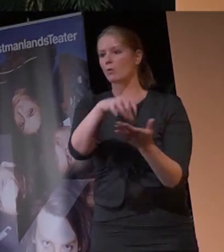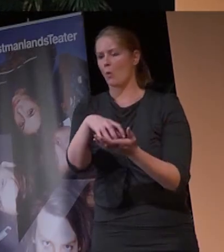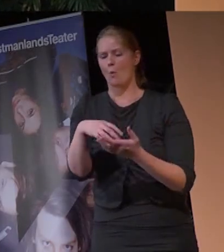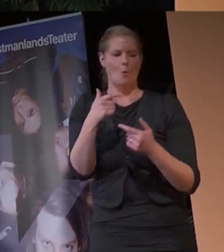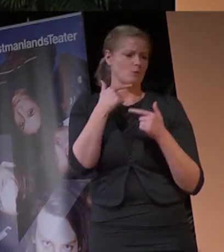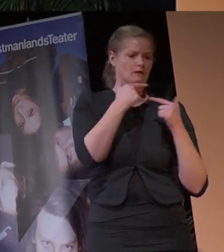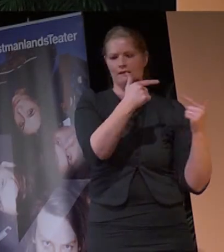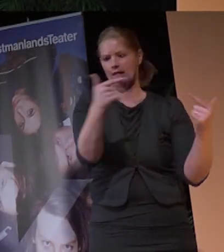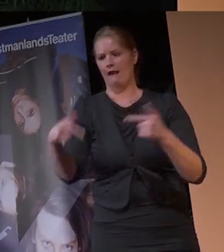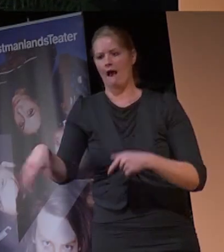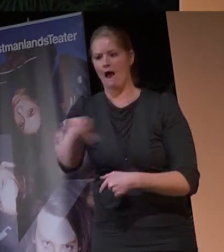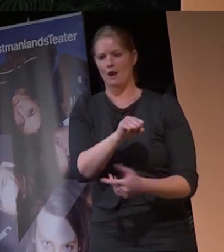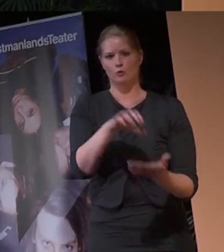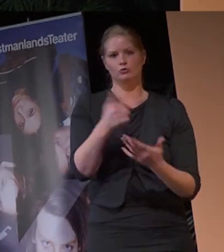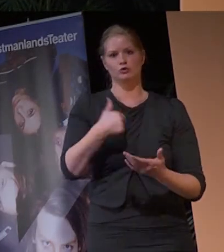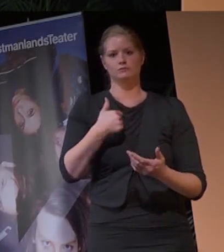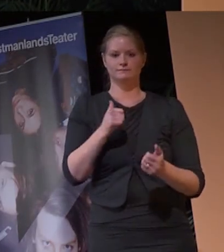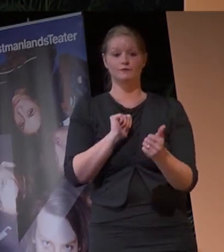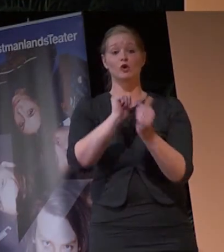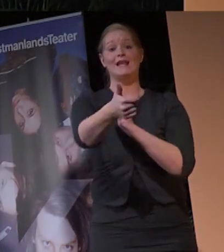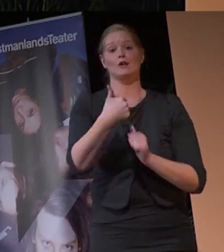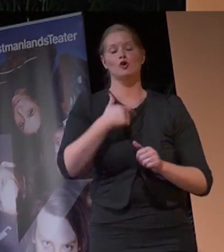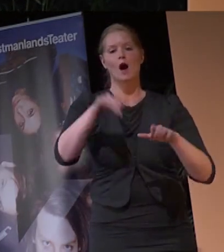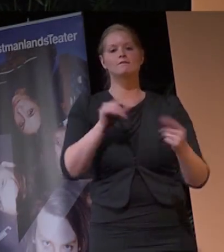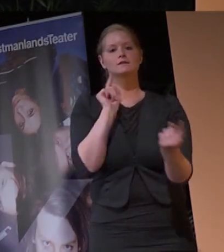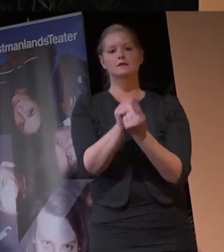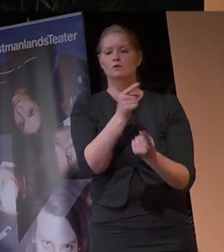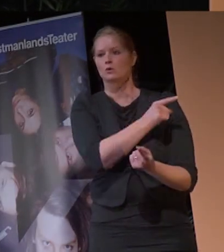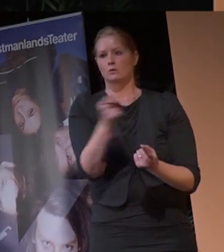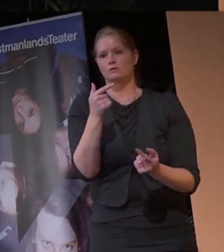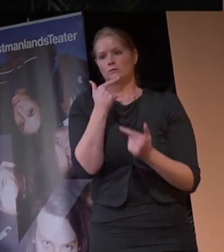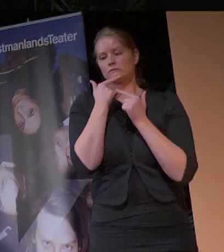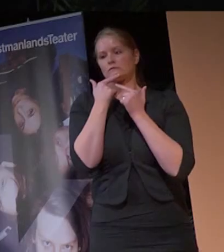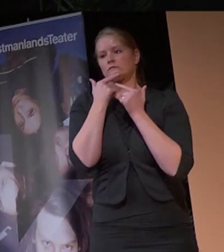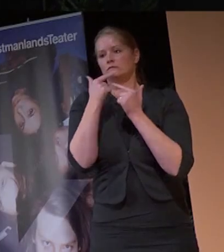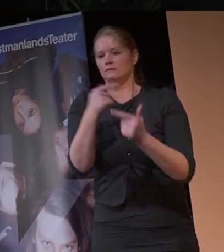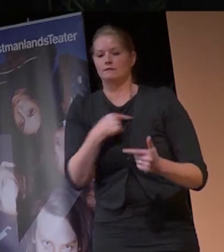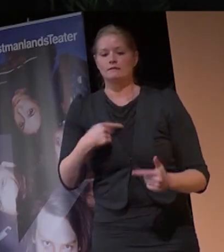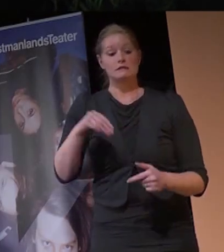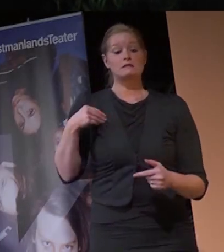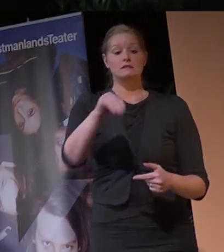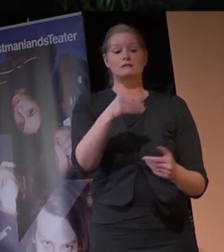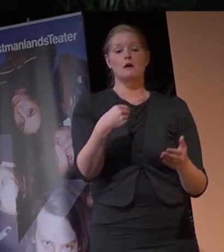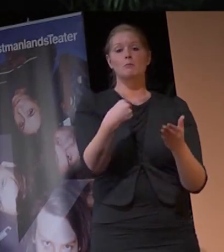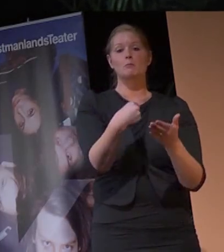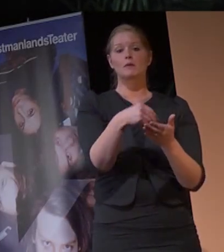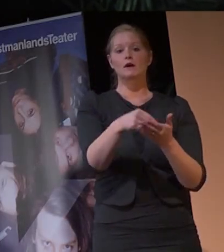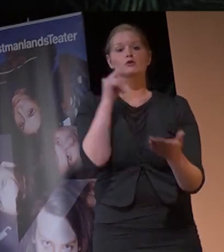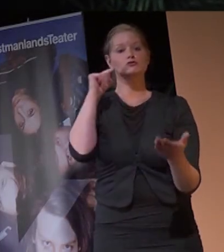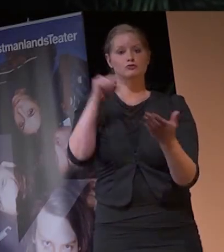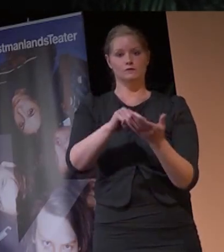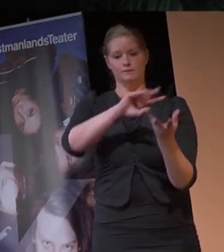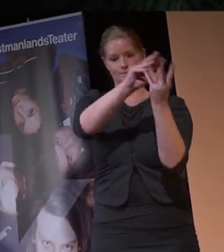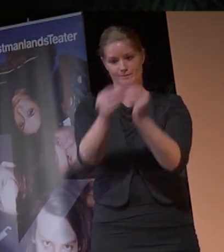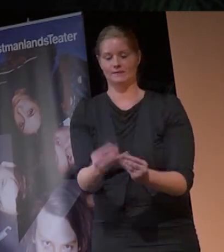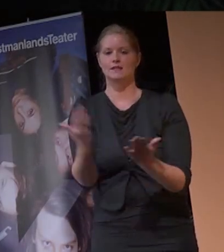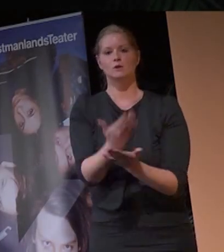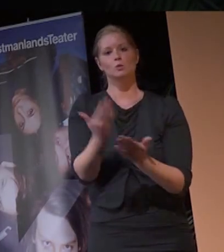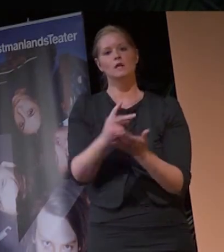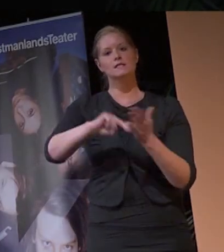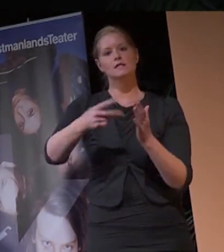när det gäller det kommunala ansvaret för kulturskolan, som jag tycker är väldigt viktigt att det ligger på en kommunal nivå. Hur du tänker kring armlängdsavstånd